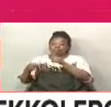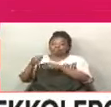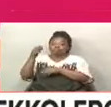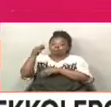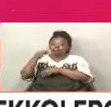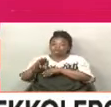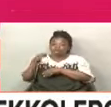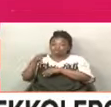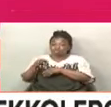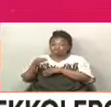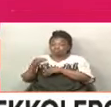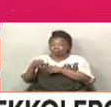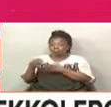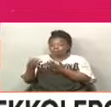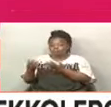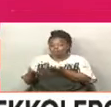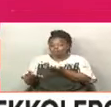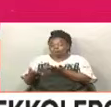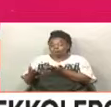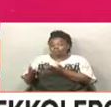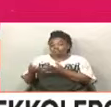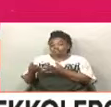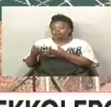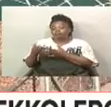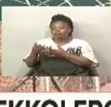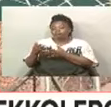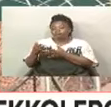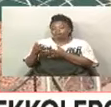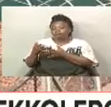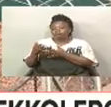mmwanyi eryazimbiddwa omusuubuzi Nelson Tugume